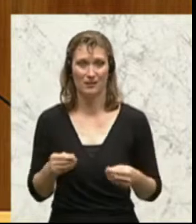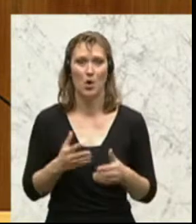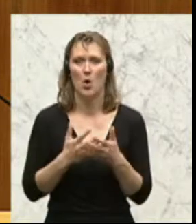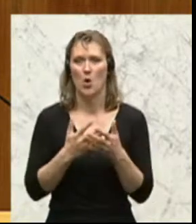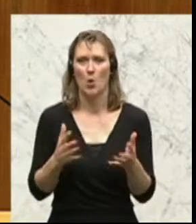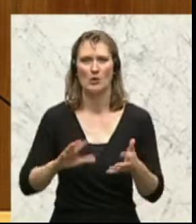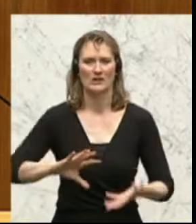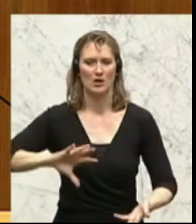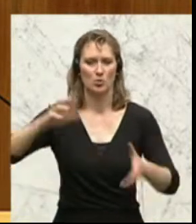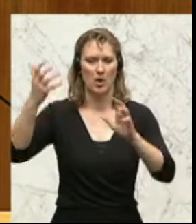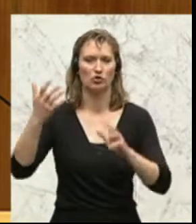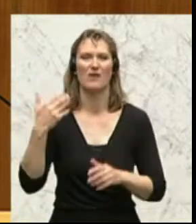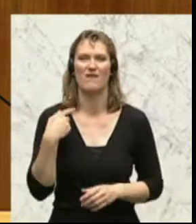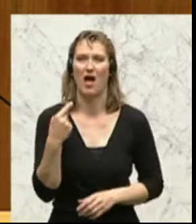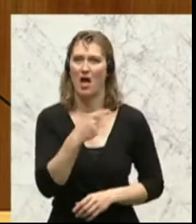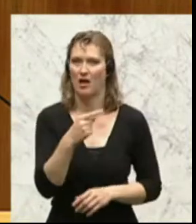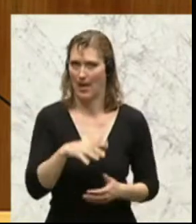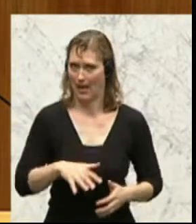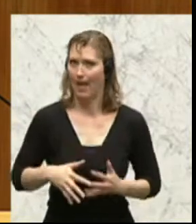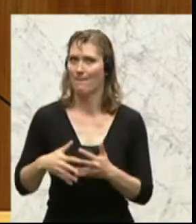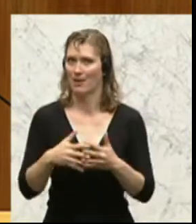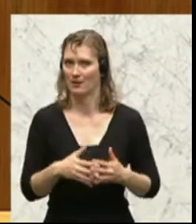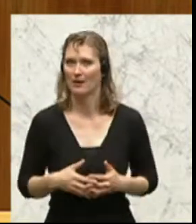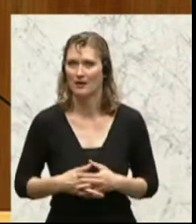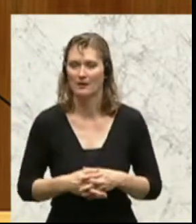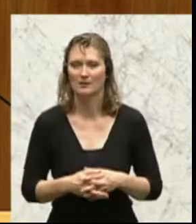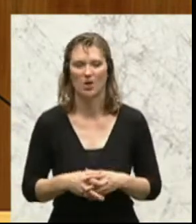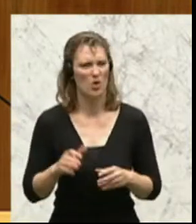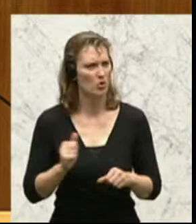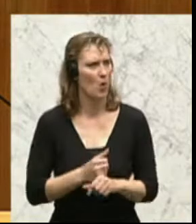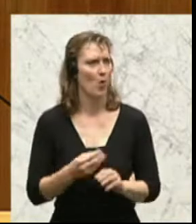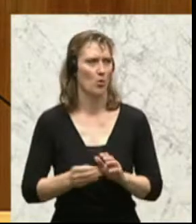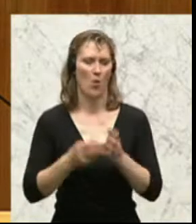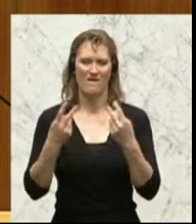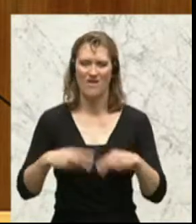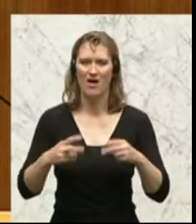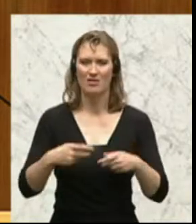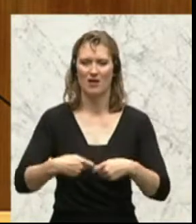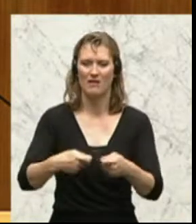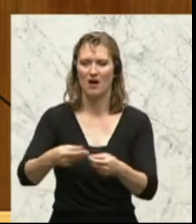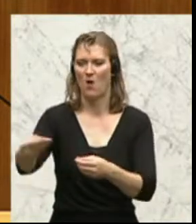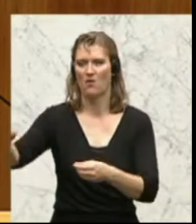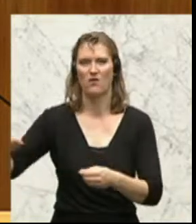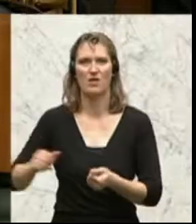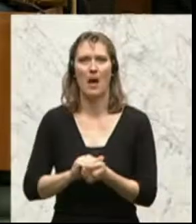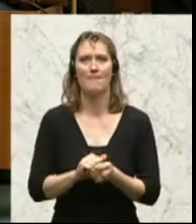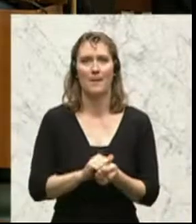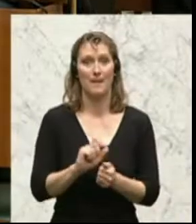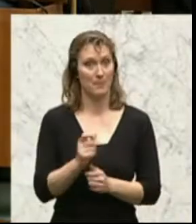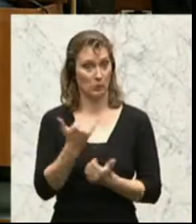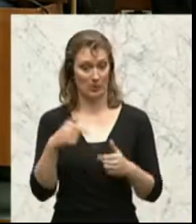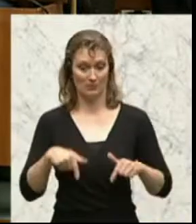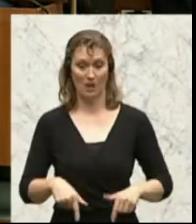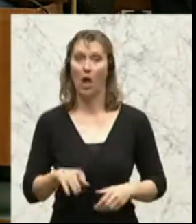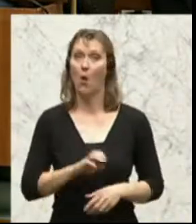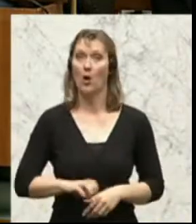USA ausgelöst haben. Und noch immer werden diese giftigen Papiere hin und her geschoben, von nun an besonders in Europa. Jetzt müssen